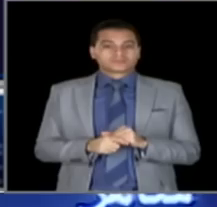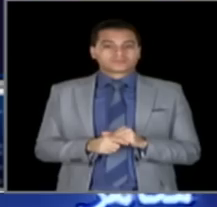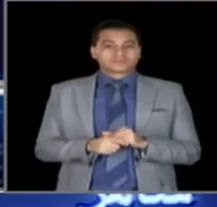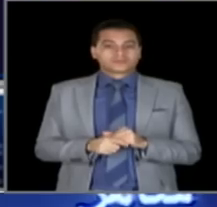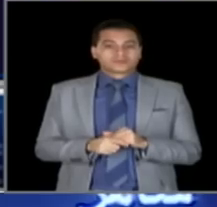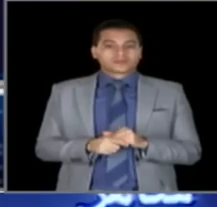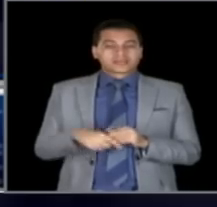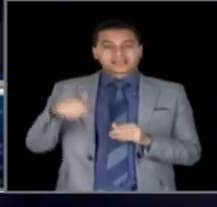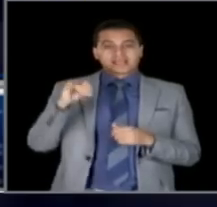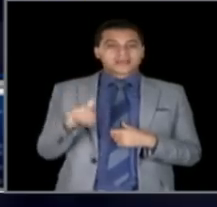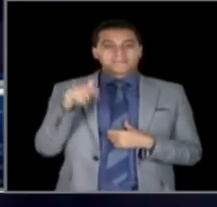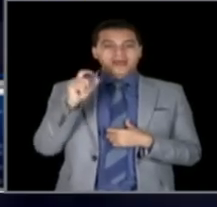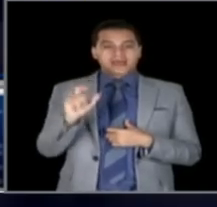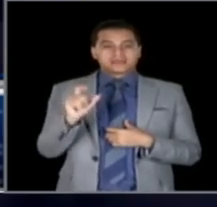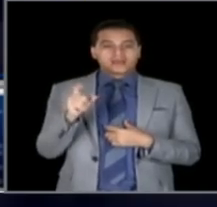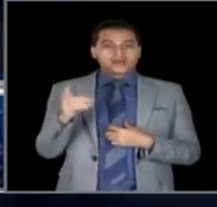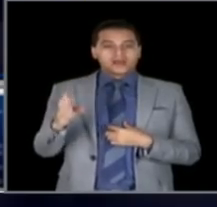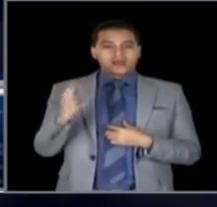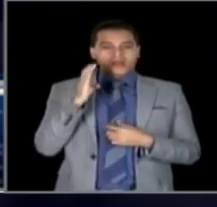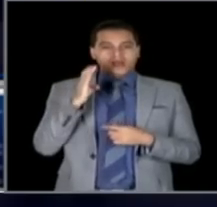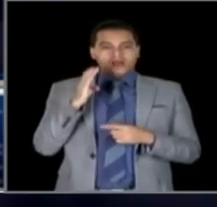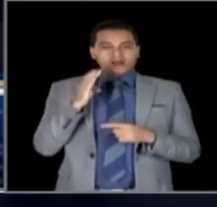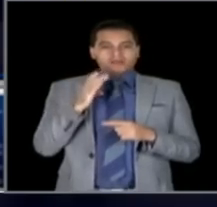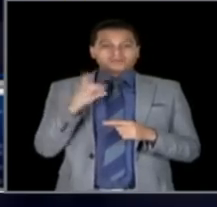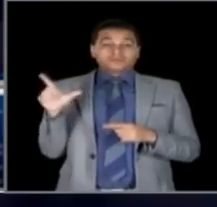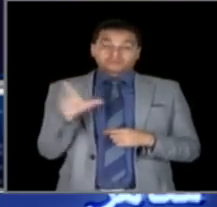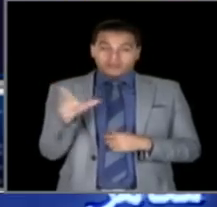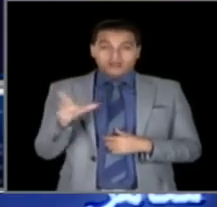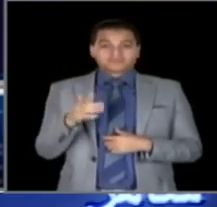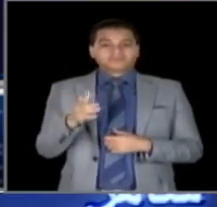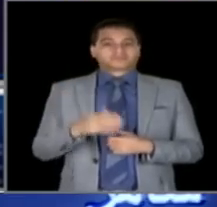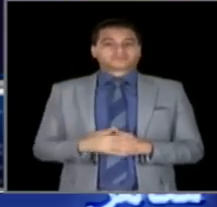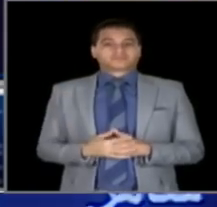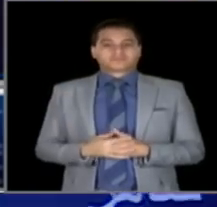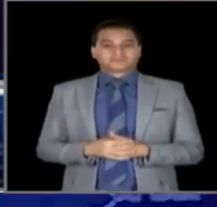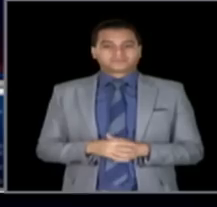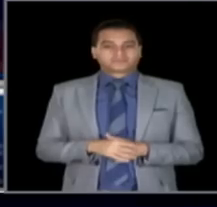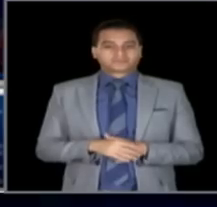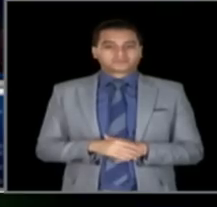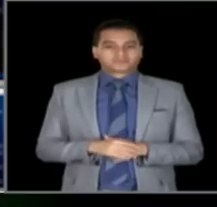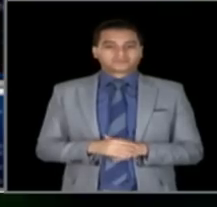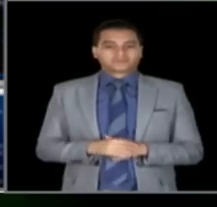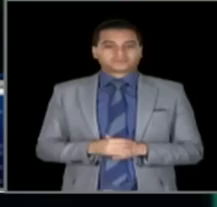إجابتك إيمان. إيمان إجابة صحيحة.